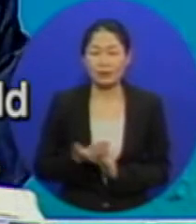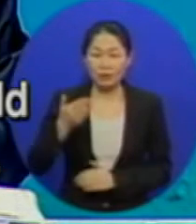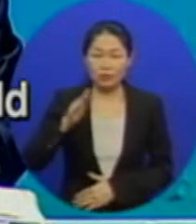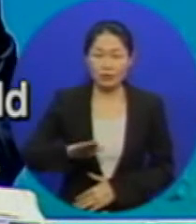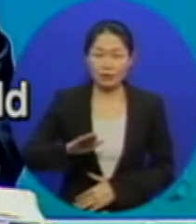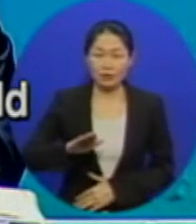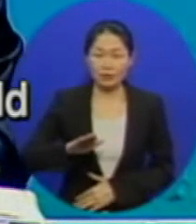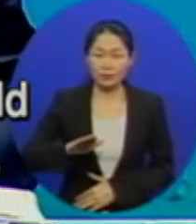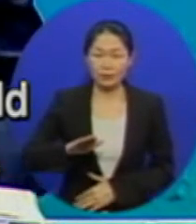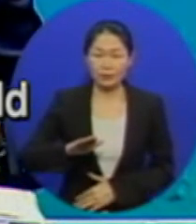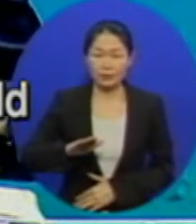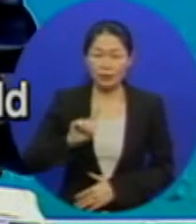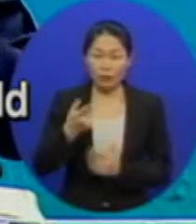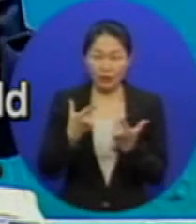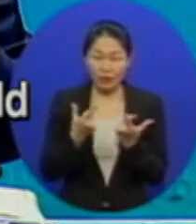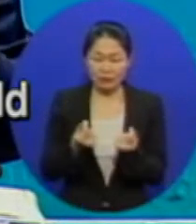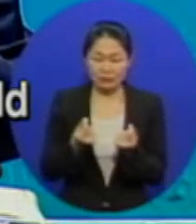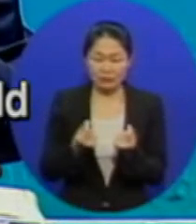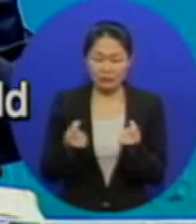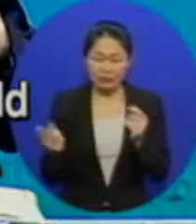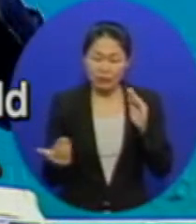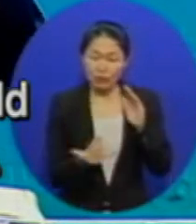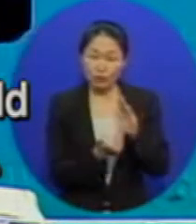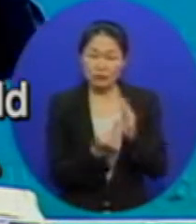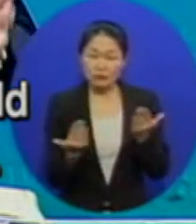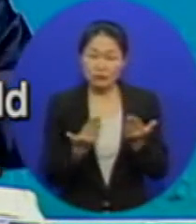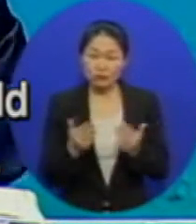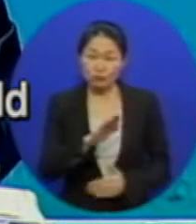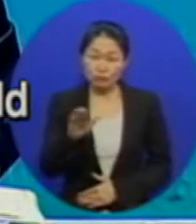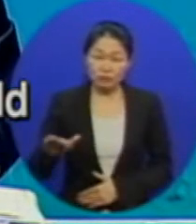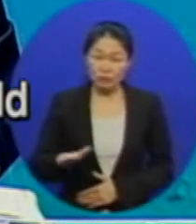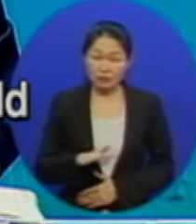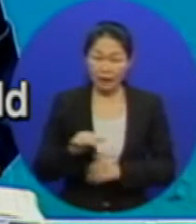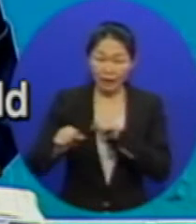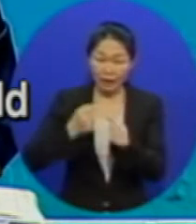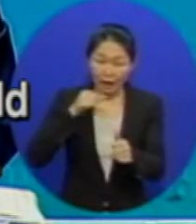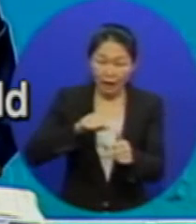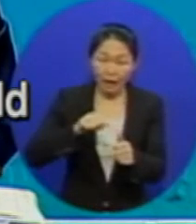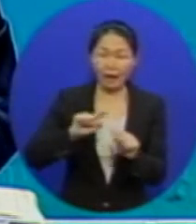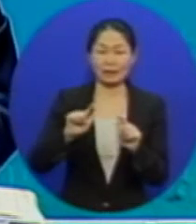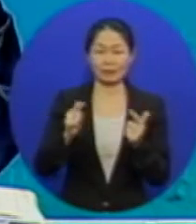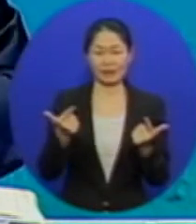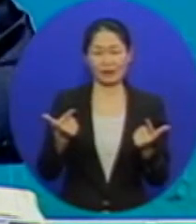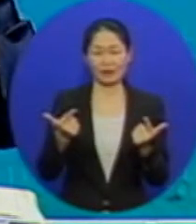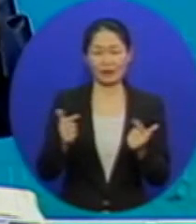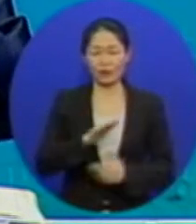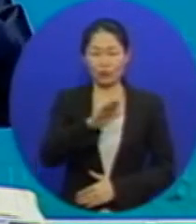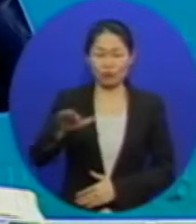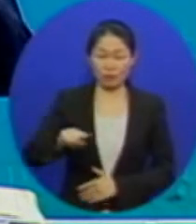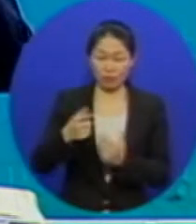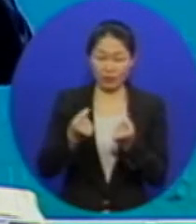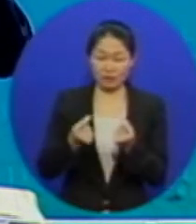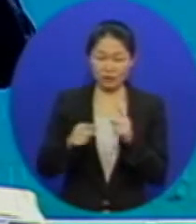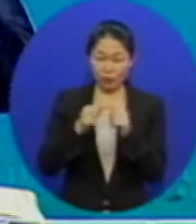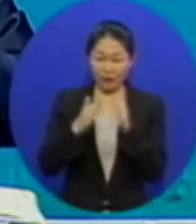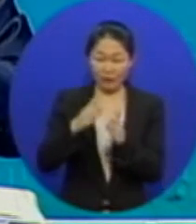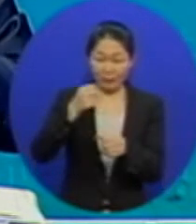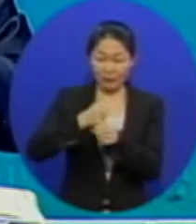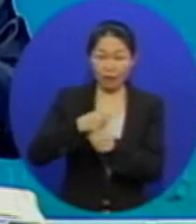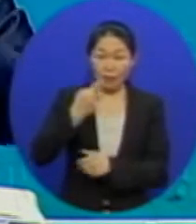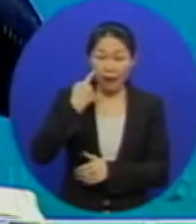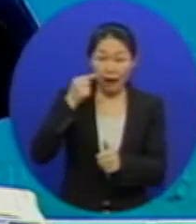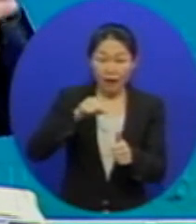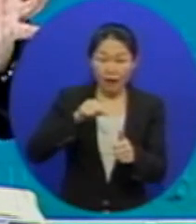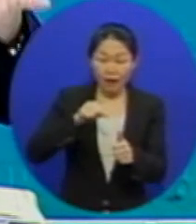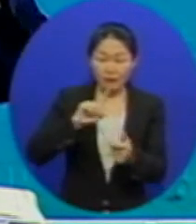그런데 이렇게 되어 지는 일이 우리 보고하라는 게 아니에요 우리보고 그렇게 교회를 한번 만들어 뭐라